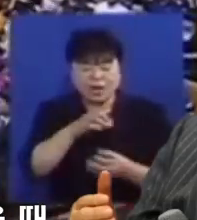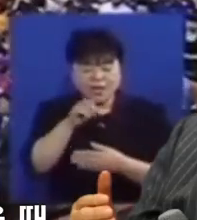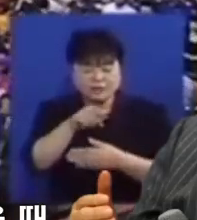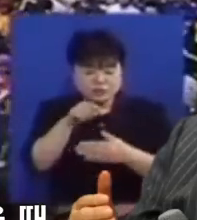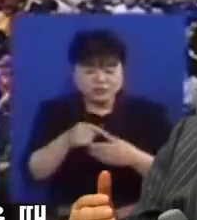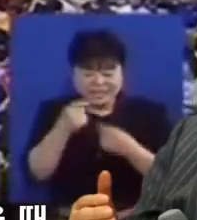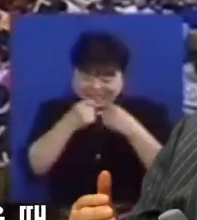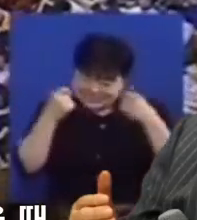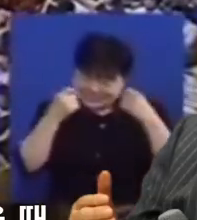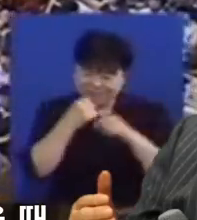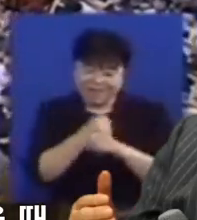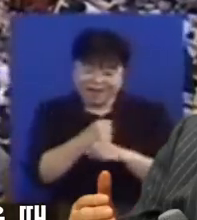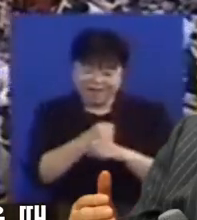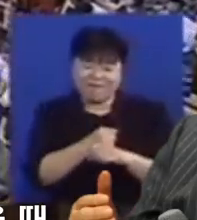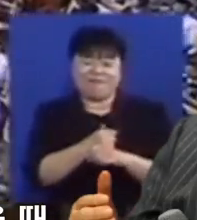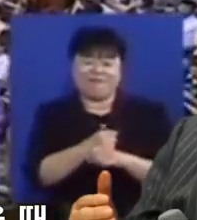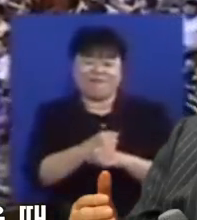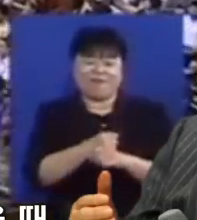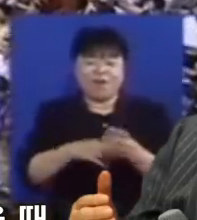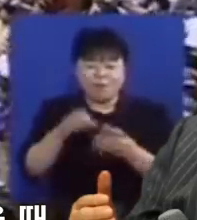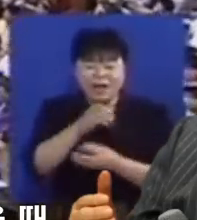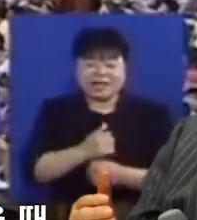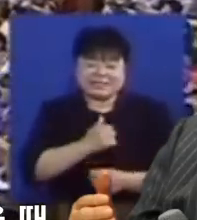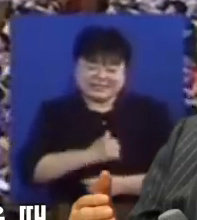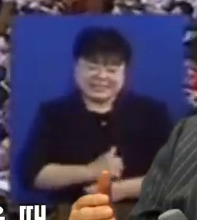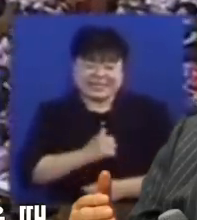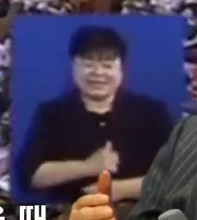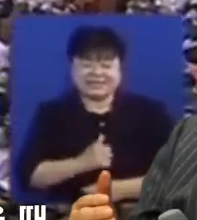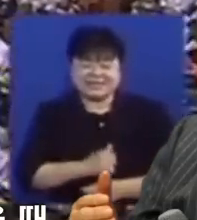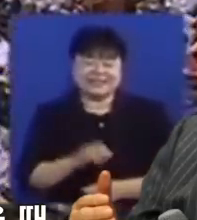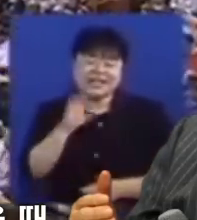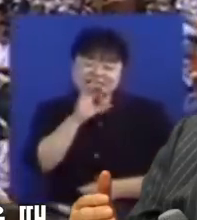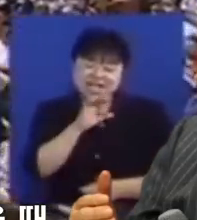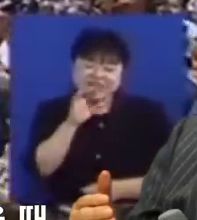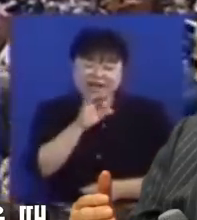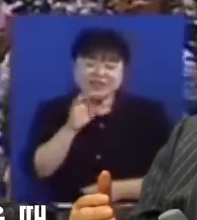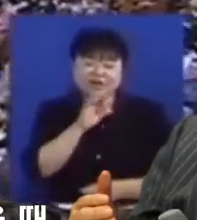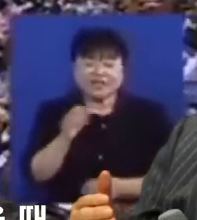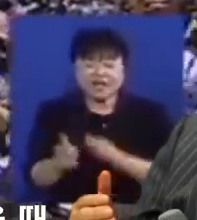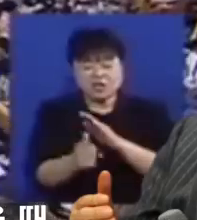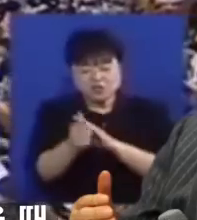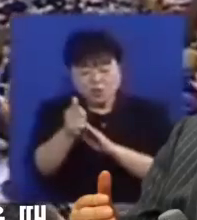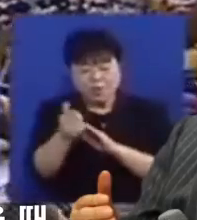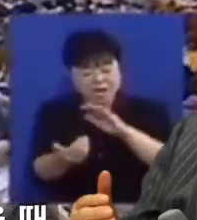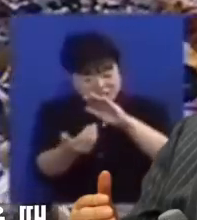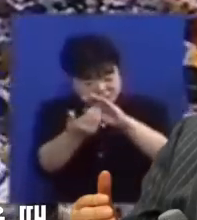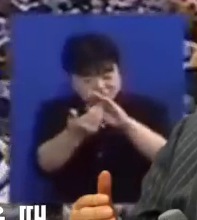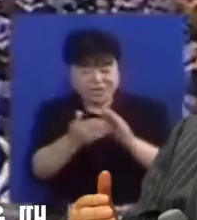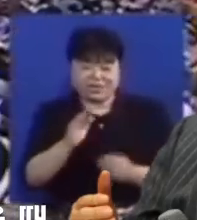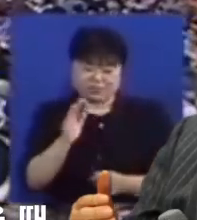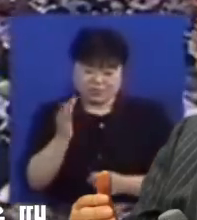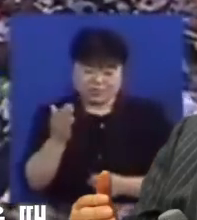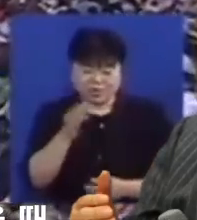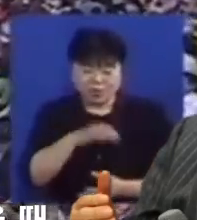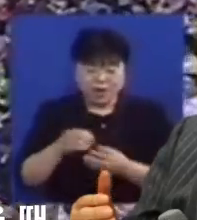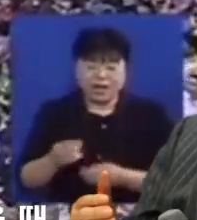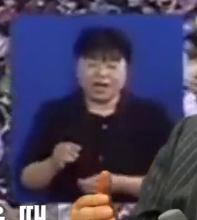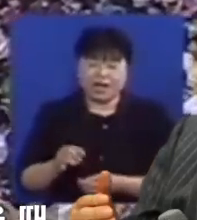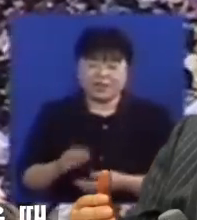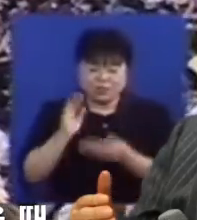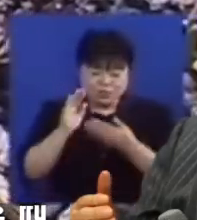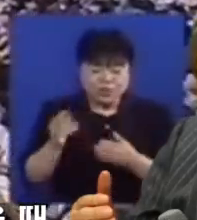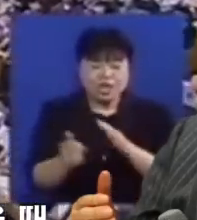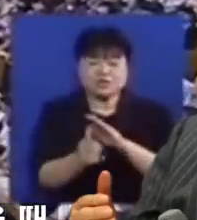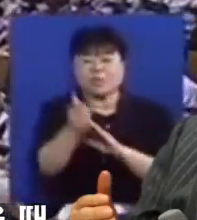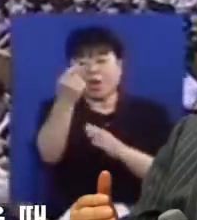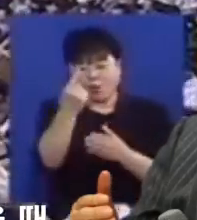중에도 즐거워하나니 이는 환난은 인내를, 인내는 연단을, 연단을 소망을 이루는 줄 압니다. 환난 뒤에는 반드시